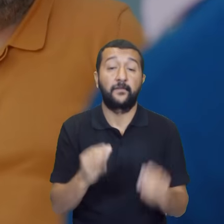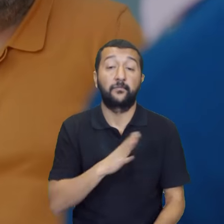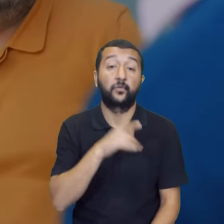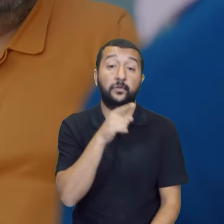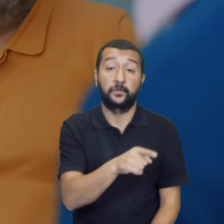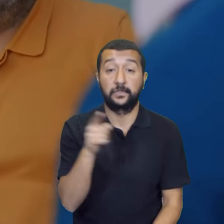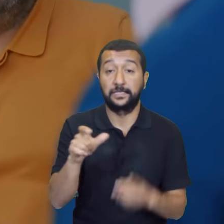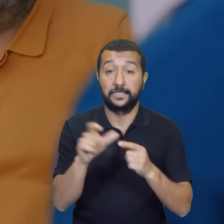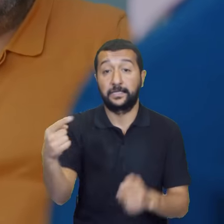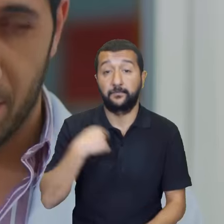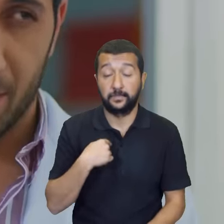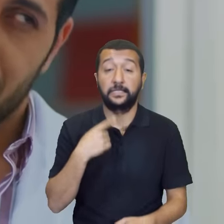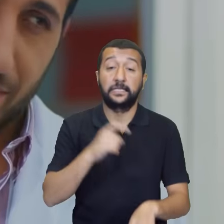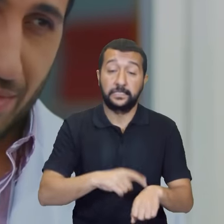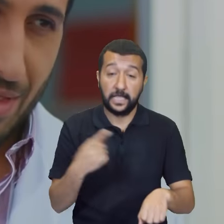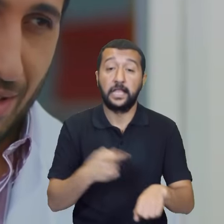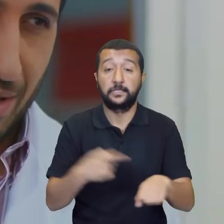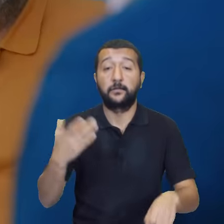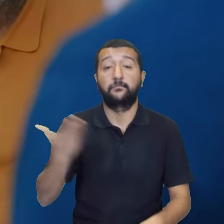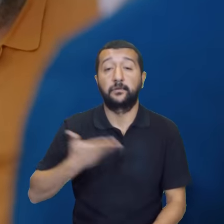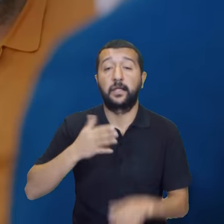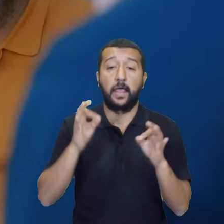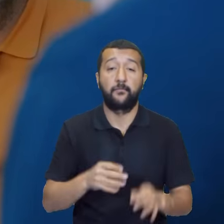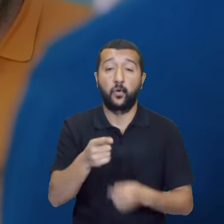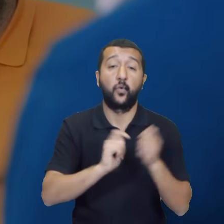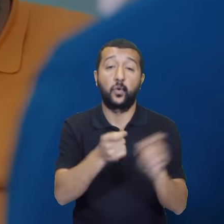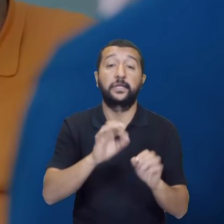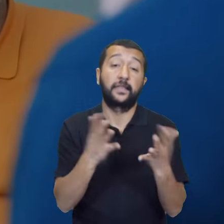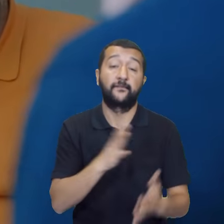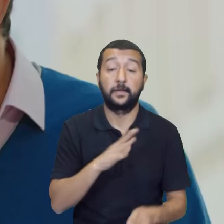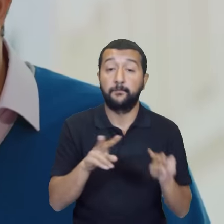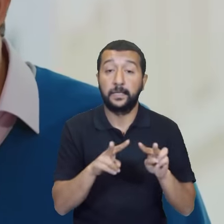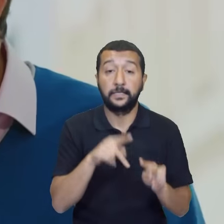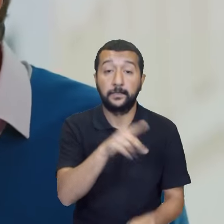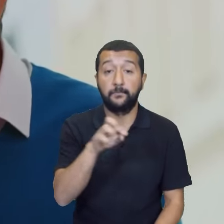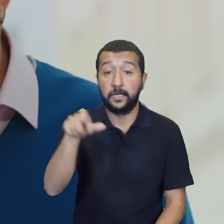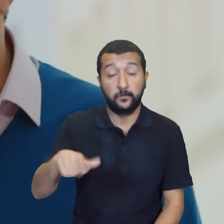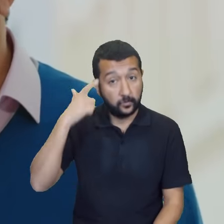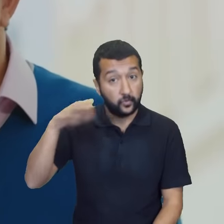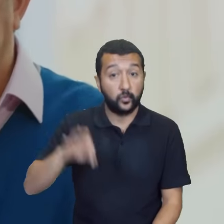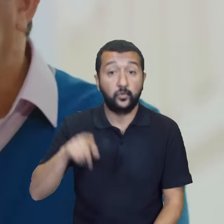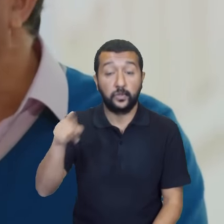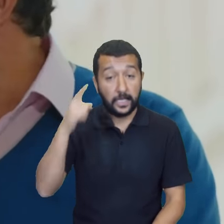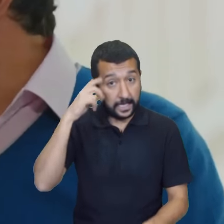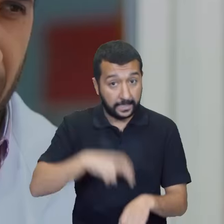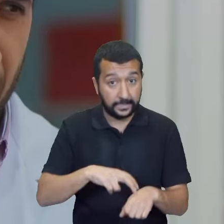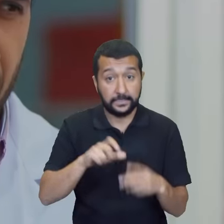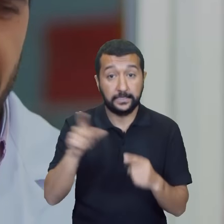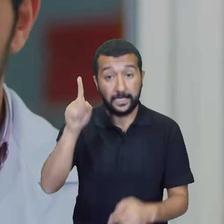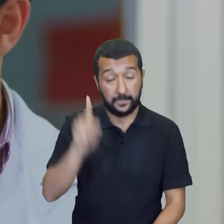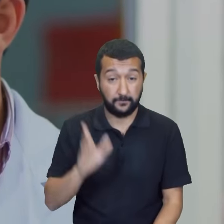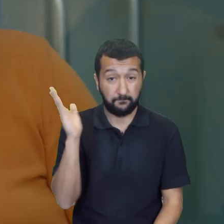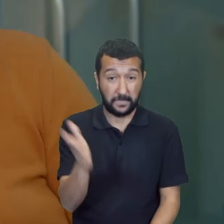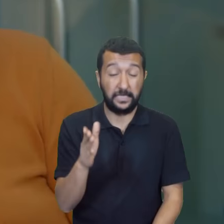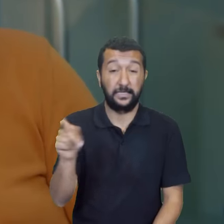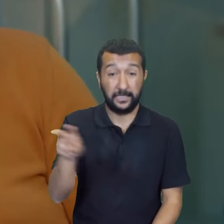canım? Şener bizi saat başı çarpıyor yani. Bunu kullanacak ne var ki? Metin, Perran şokta şu an. Ya hatırlasana Şener'in ilk çarptığı